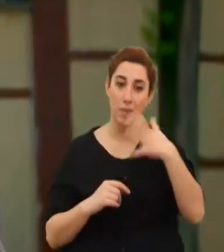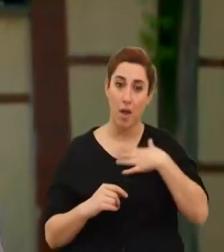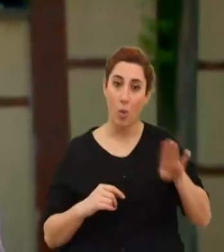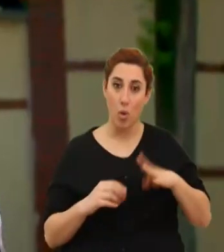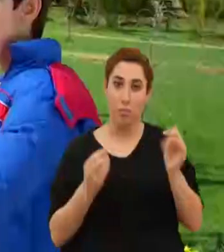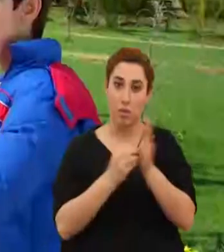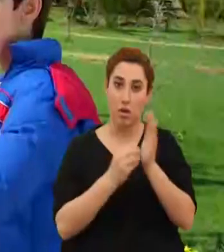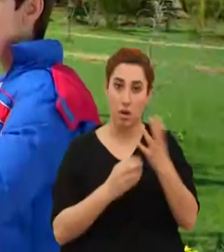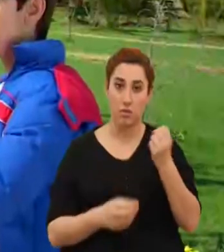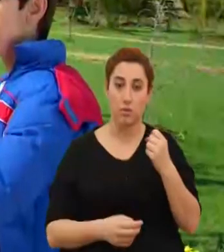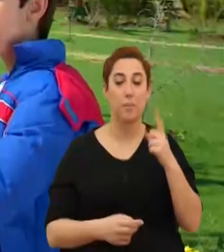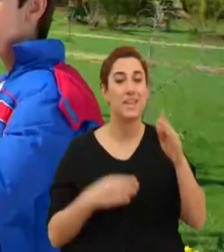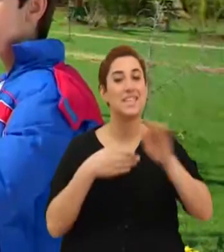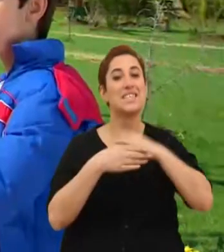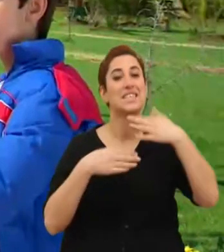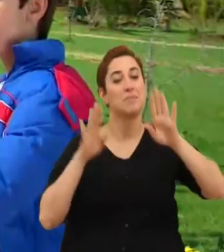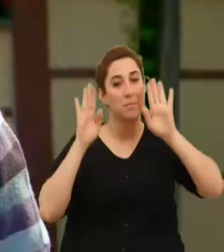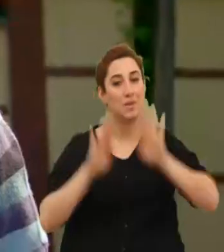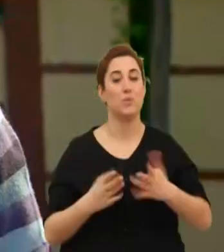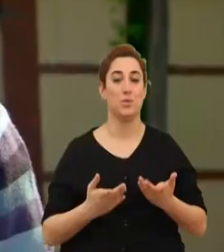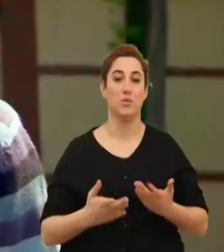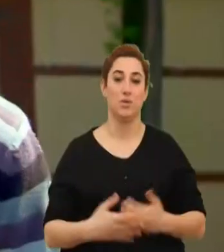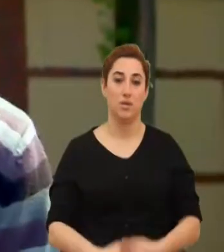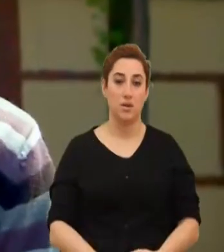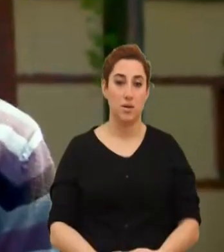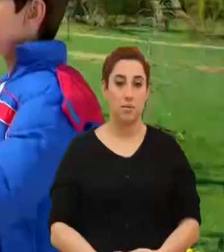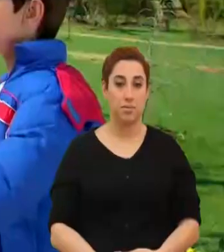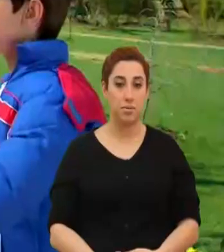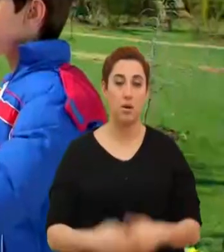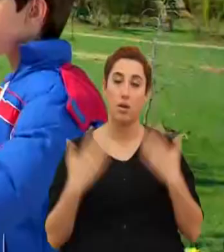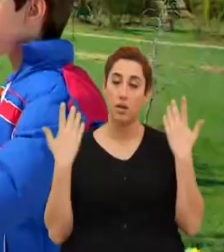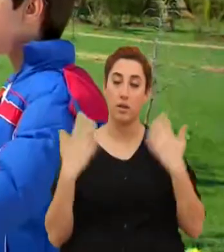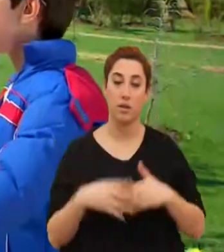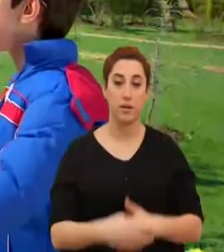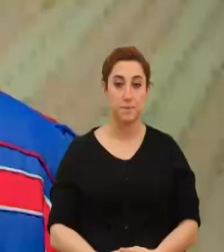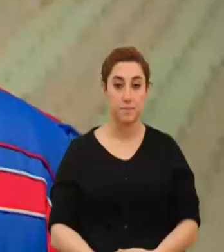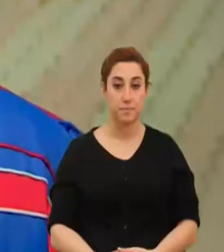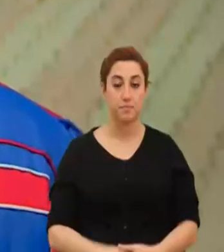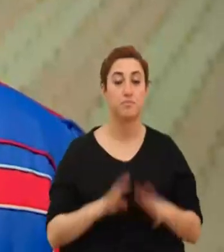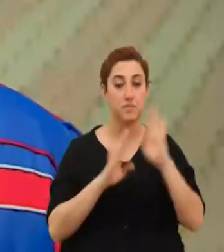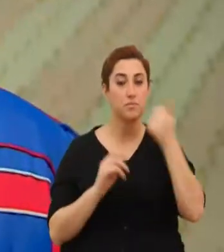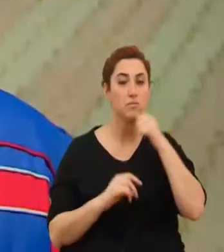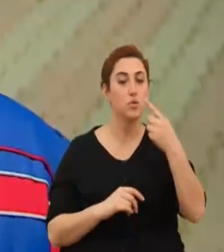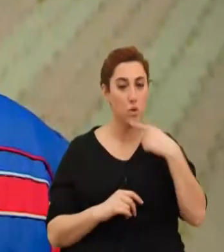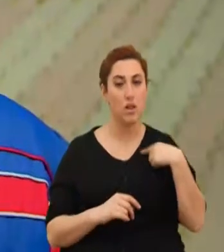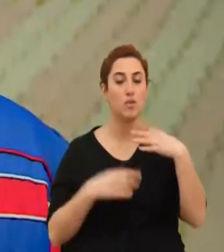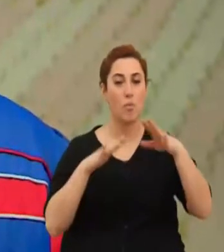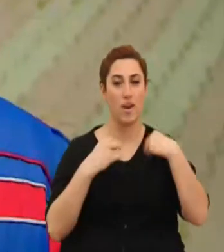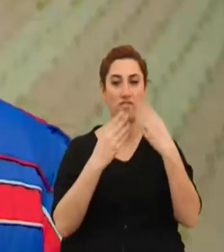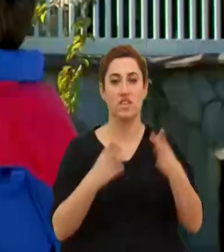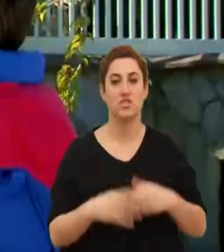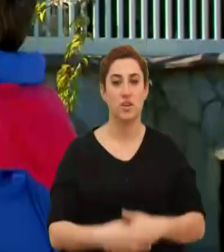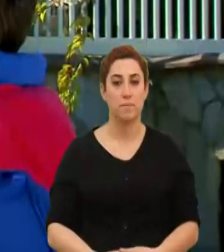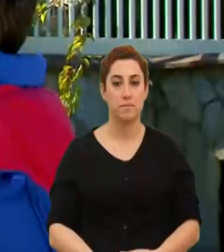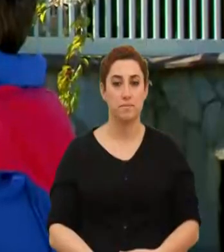da mı başlayacaksın? Oğlum bir araya girme dedim ya. Bir araya girme dedim ya. Allah Allah. Tamam baba, söylersen sana böreğimi